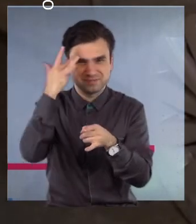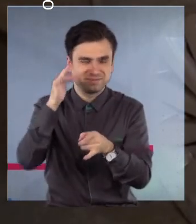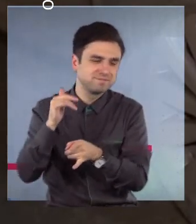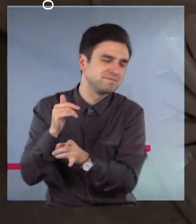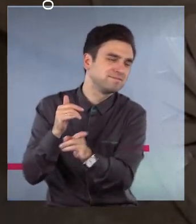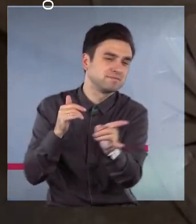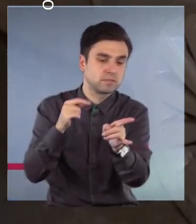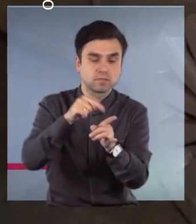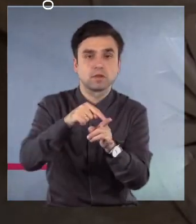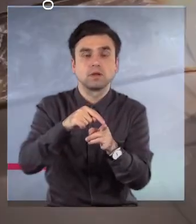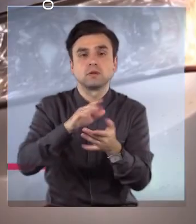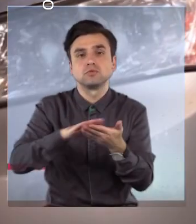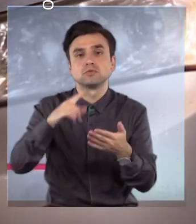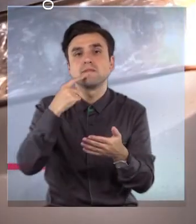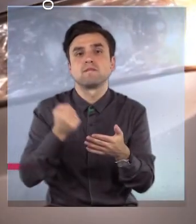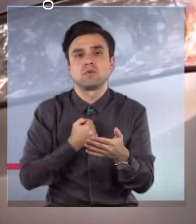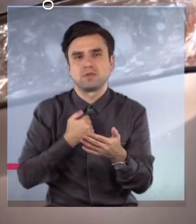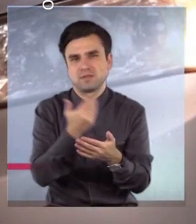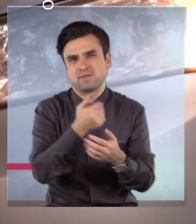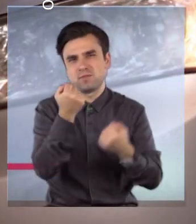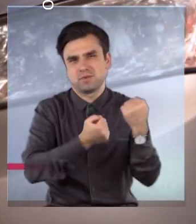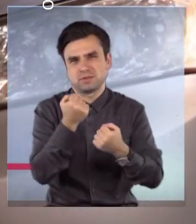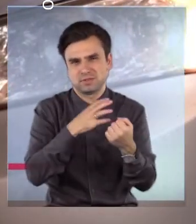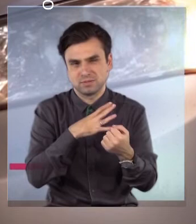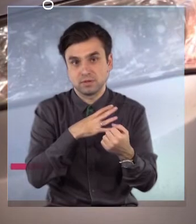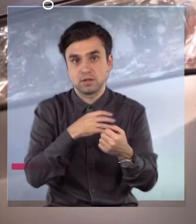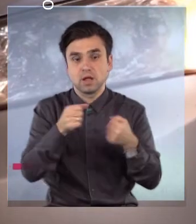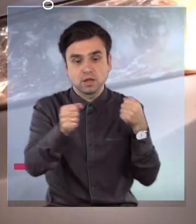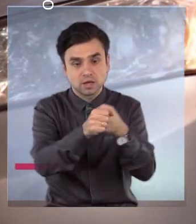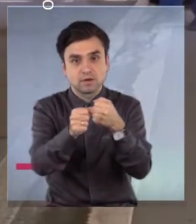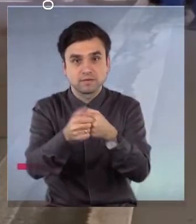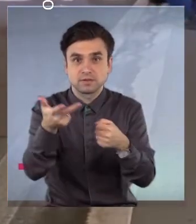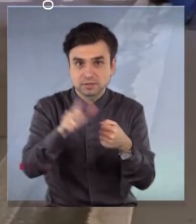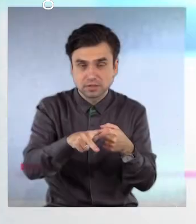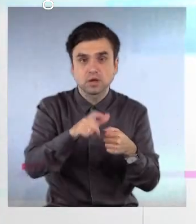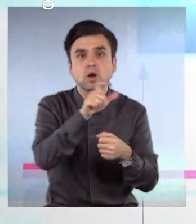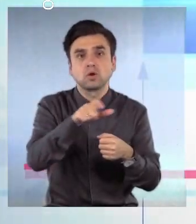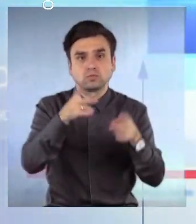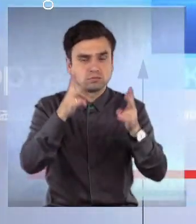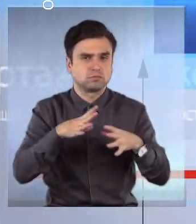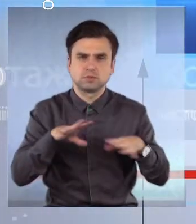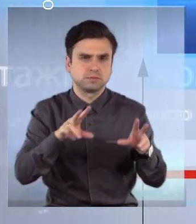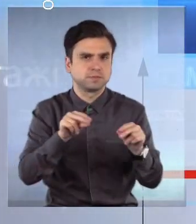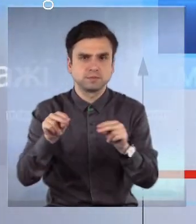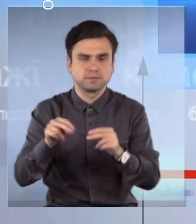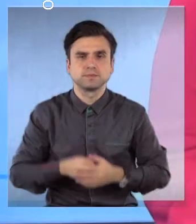пригоди обійшлося без постраждалих. На місці події працювали патрульні поліцейські.